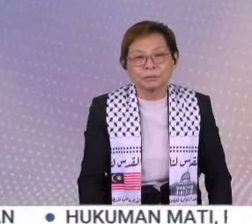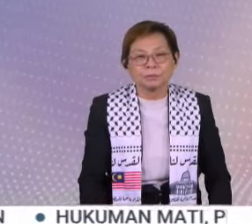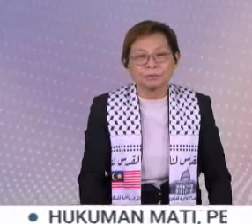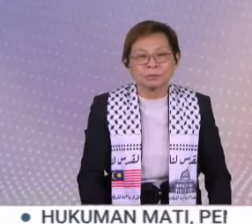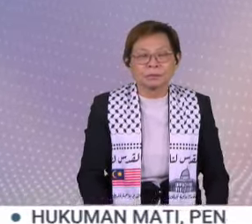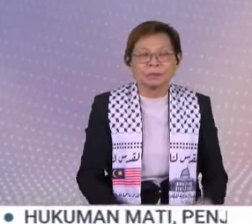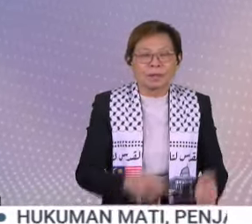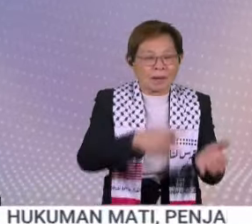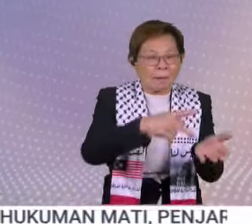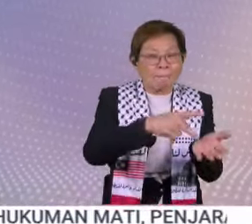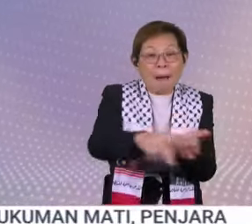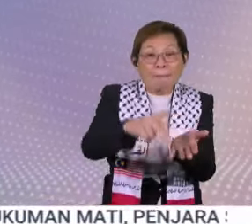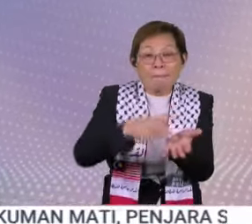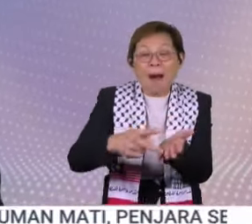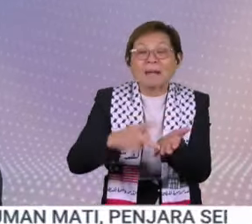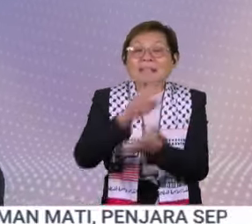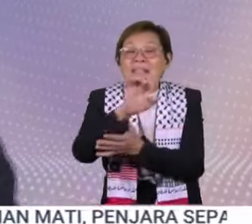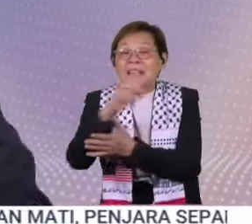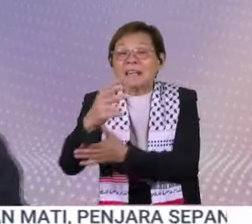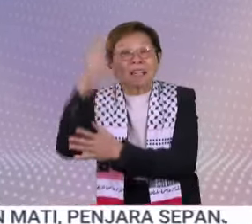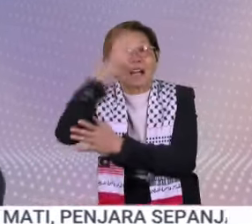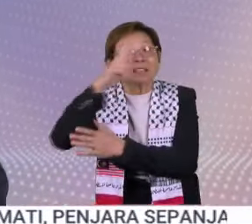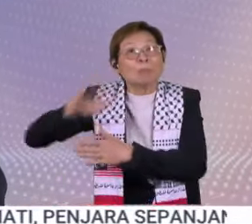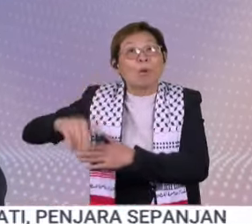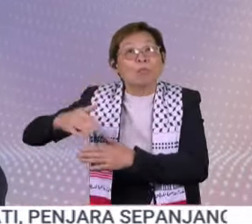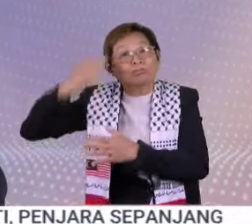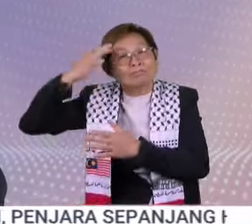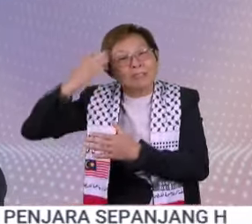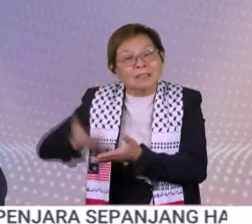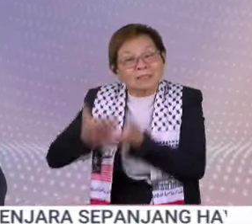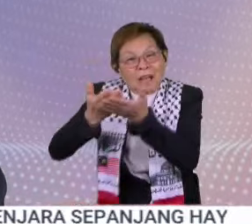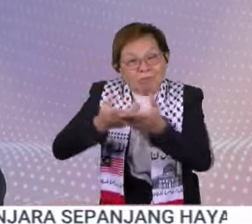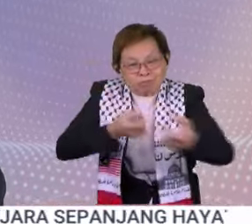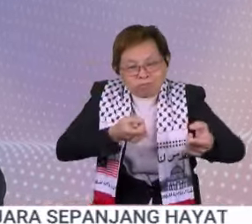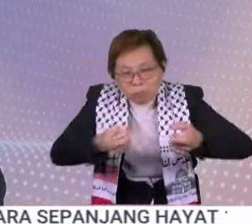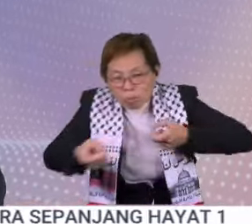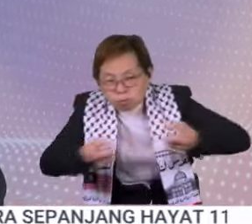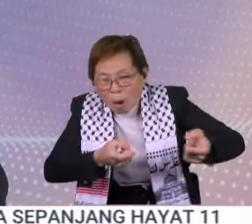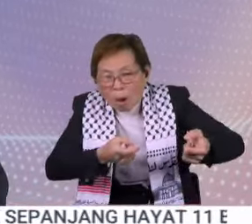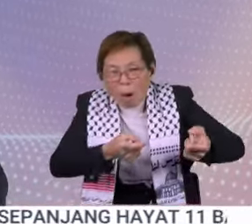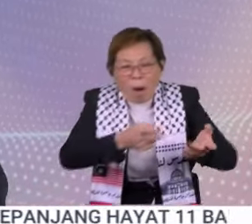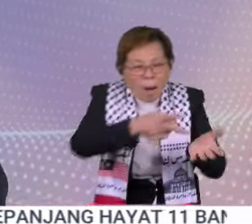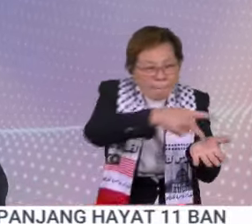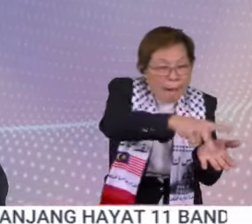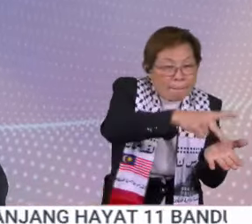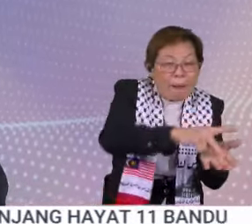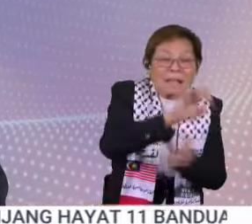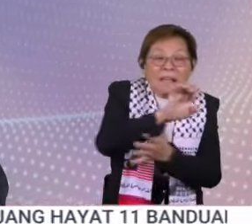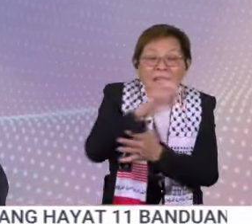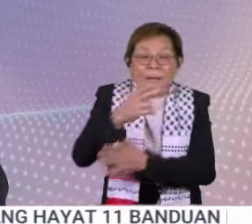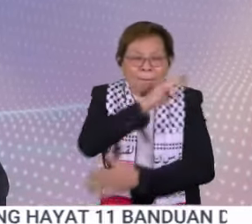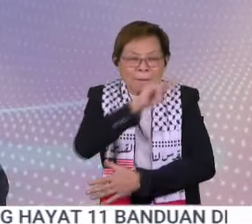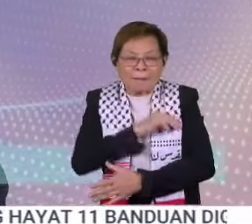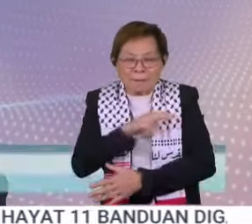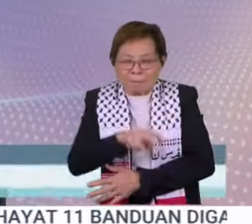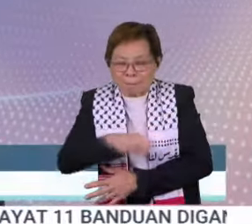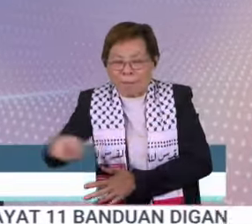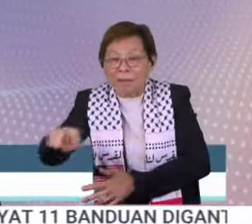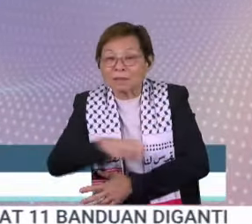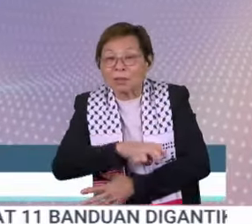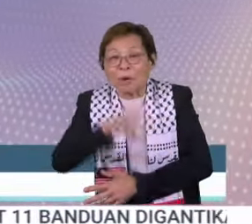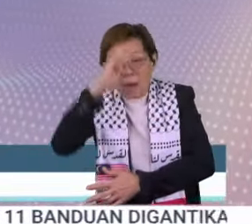tambang e-aling kerajaan ketika ini belum bercadang mengawal Selia tambang perkhidmatan itu menteri pengangkutan Anthony lck